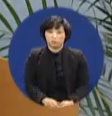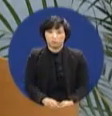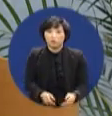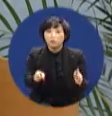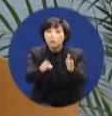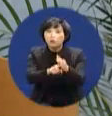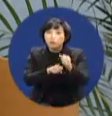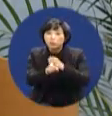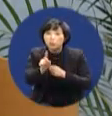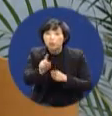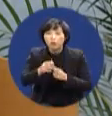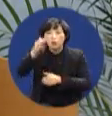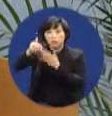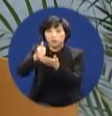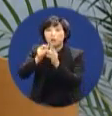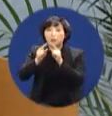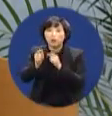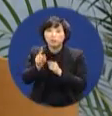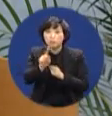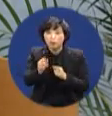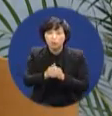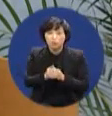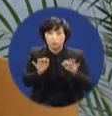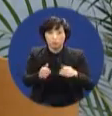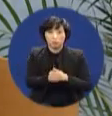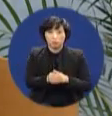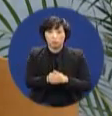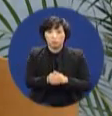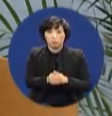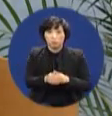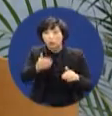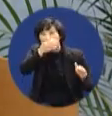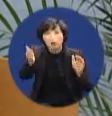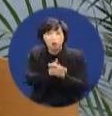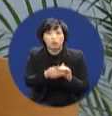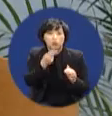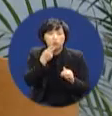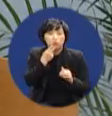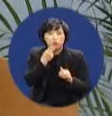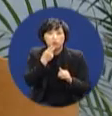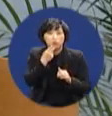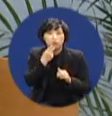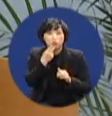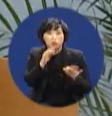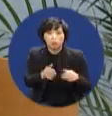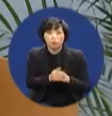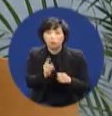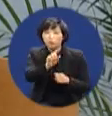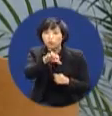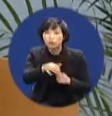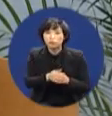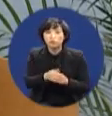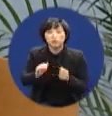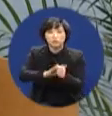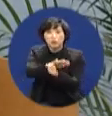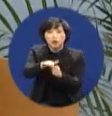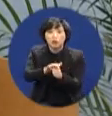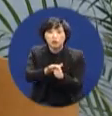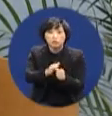믿음이 뭐요? 하나님 말씀은 양보하지 않는다. 어느 곳에서